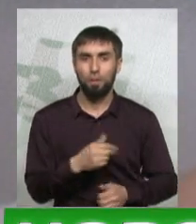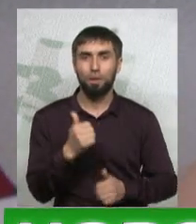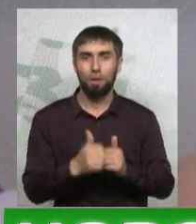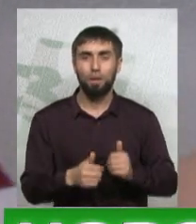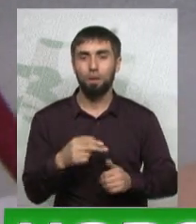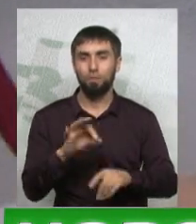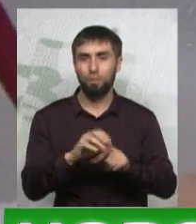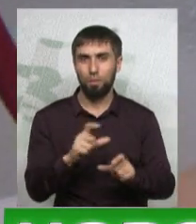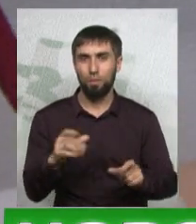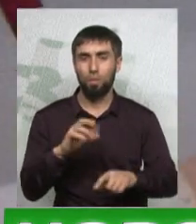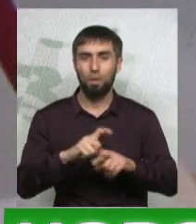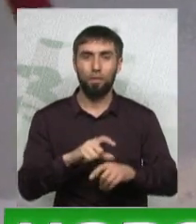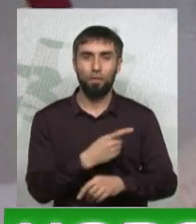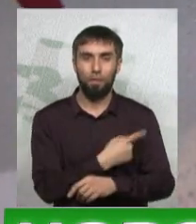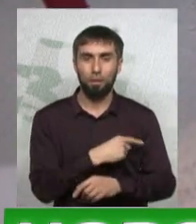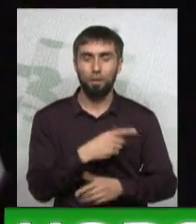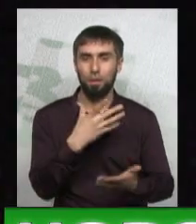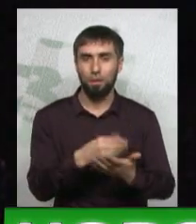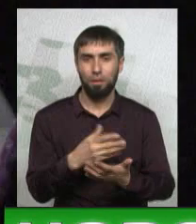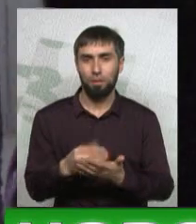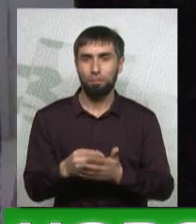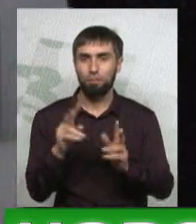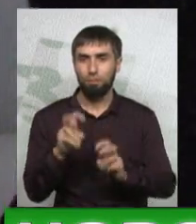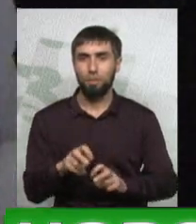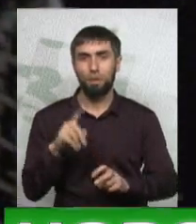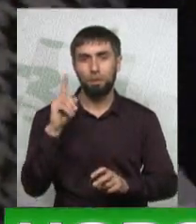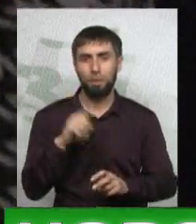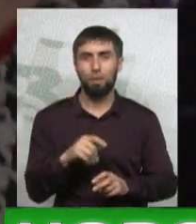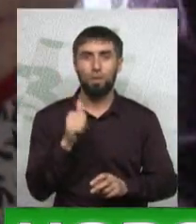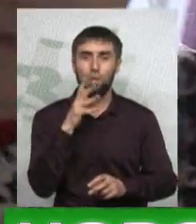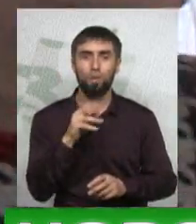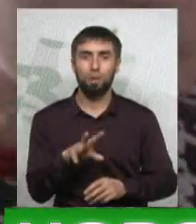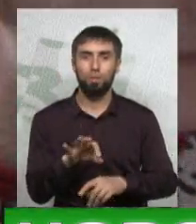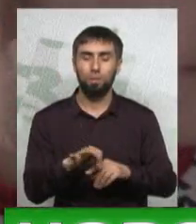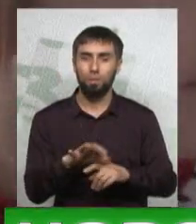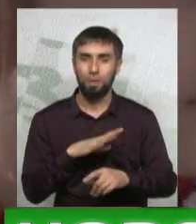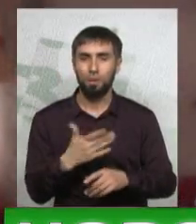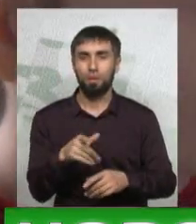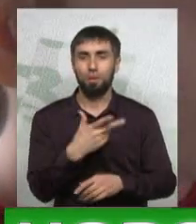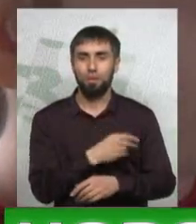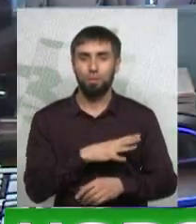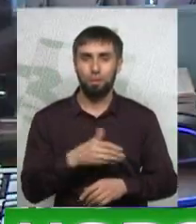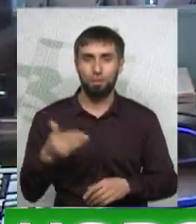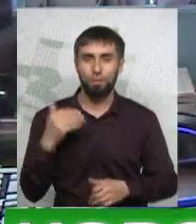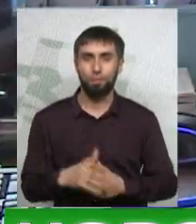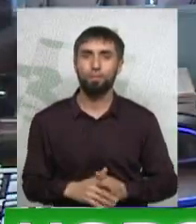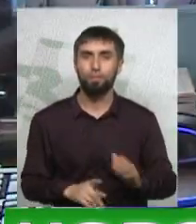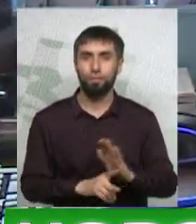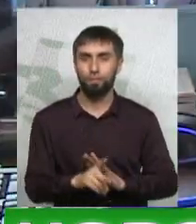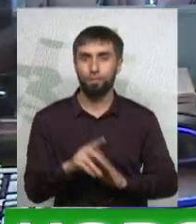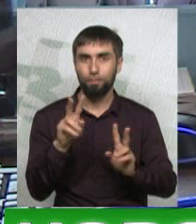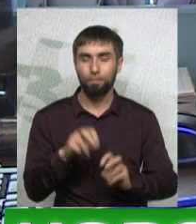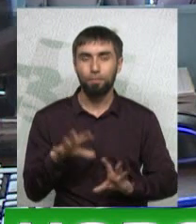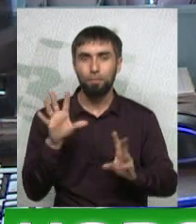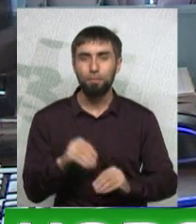Каждому пациенту, по словам врача, индивидуальный подход, учитывая, когда и чем был привит ребенок ранее. Сначала просмотрели